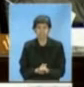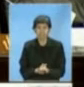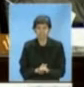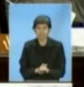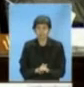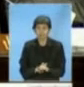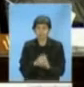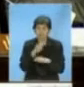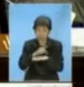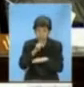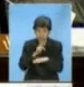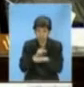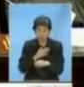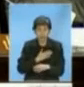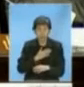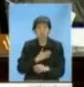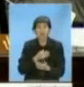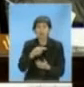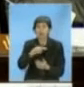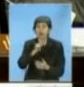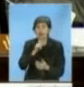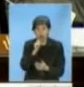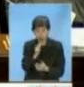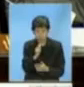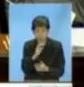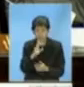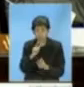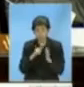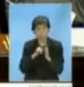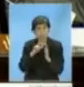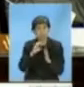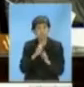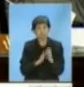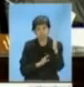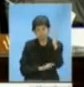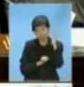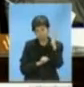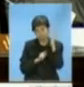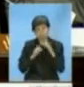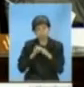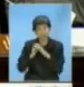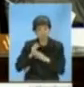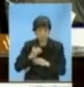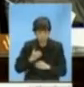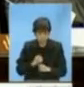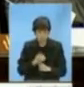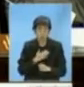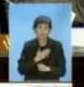ท่านประธานสภาที่เคารพกับผมนายหอชาลีมาเล่นสมาชิกสภาผู้แทนราษฎรจังหวัดสตูลพรรคประชาธิปัตย์